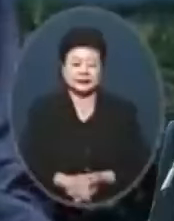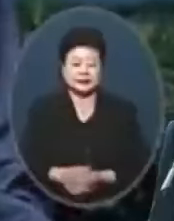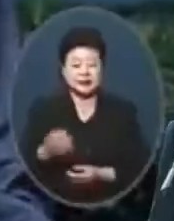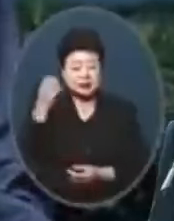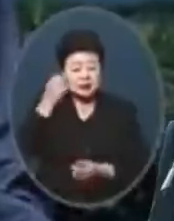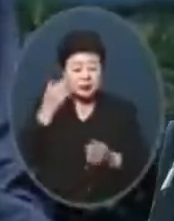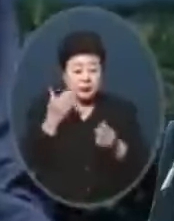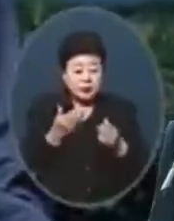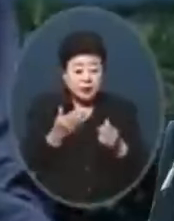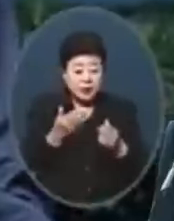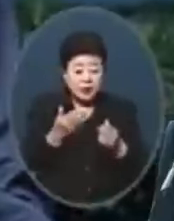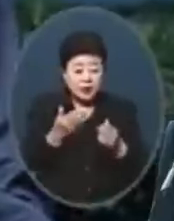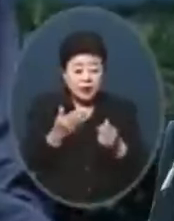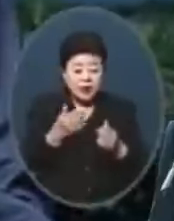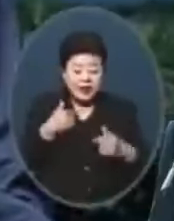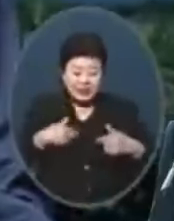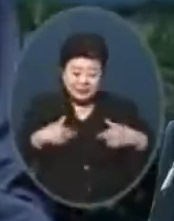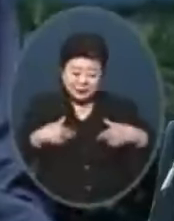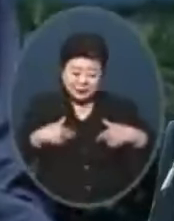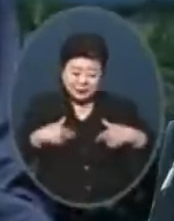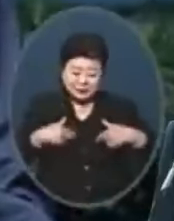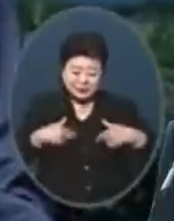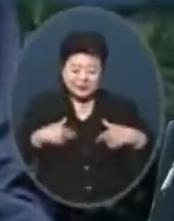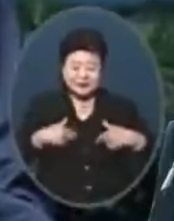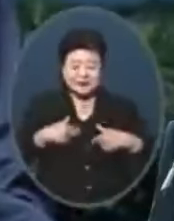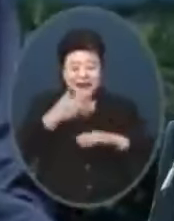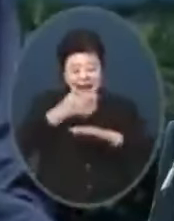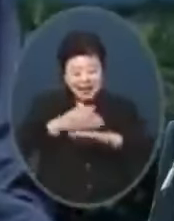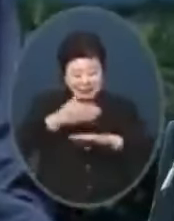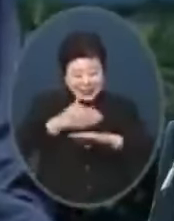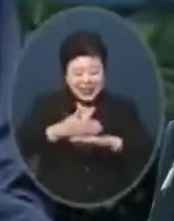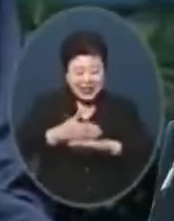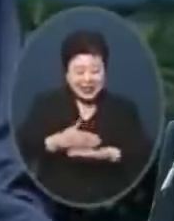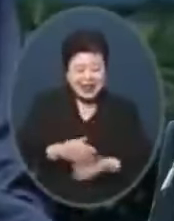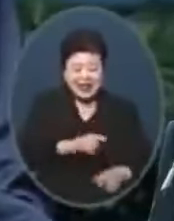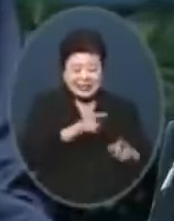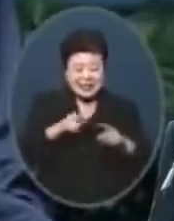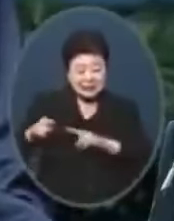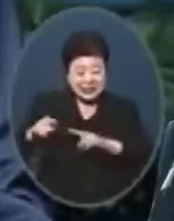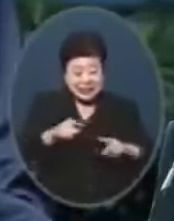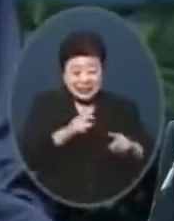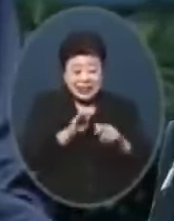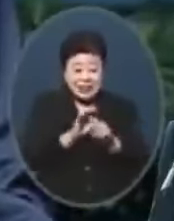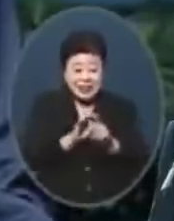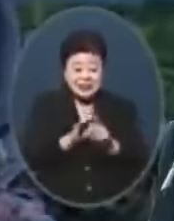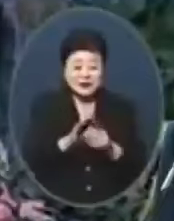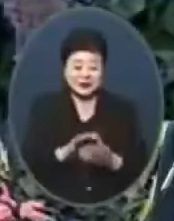성령은 우리에게 기쁨과 감사로 삶을 다스리게 해주시는 것입니다.